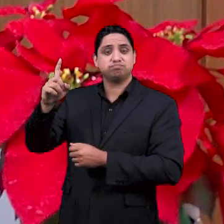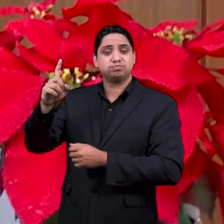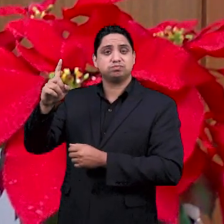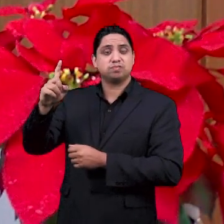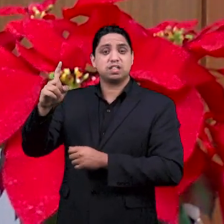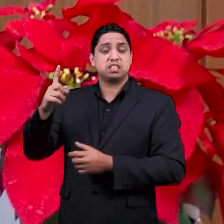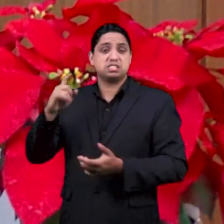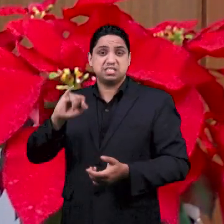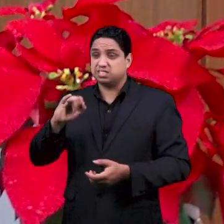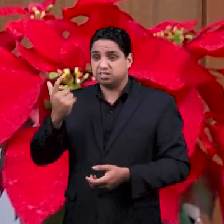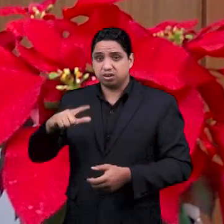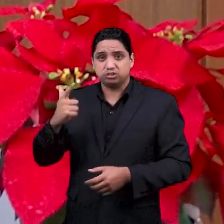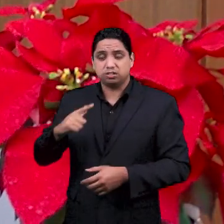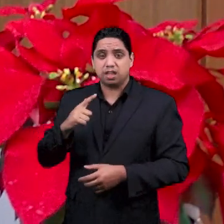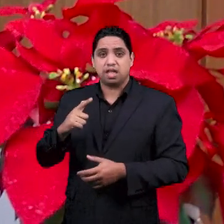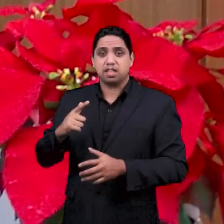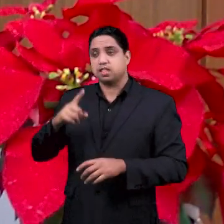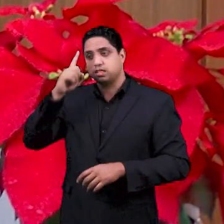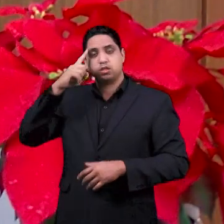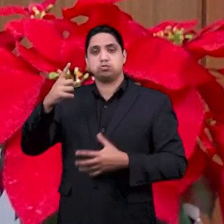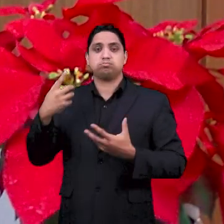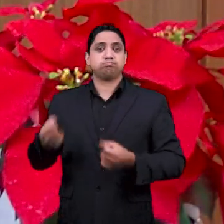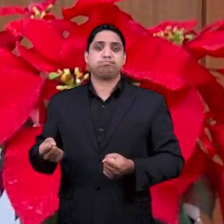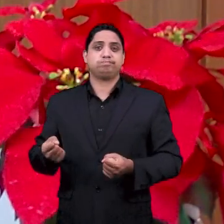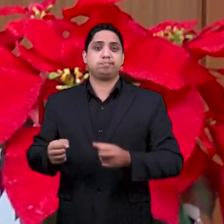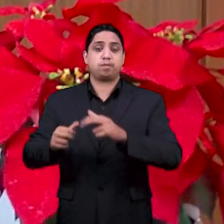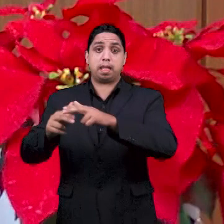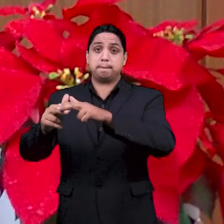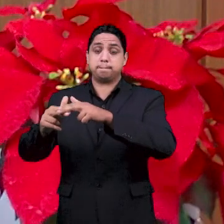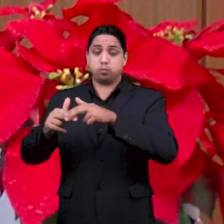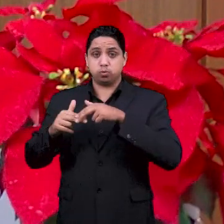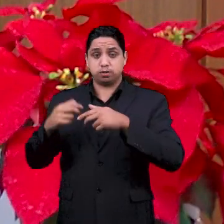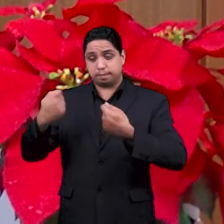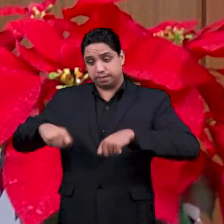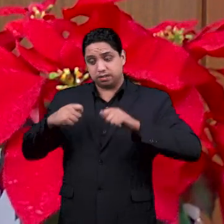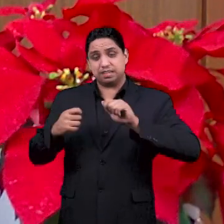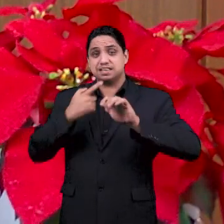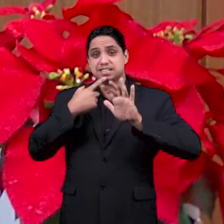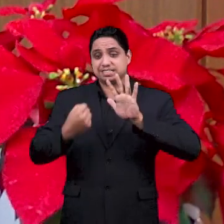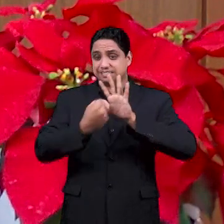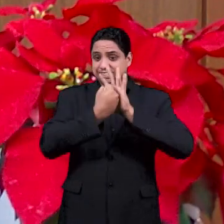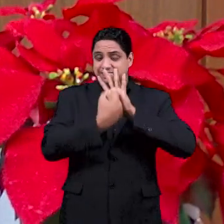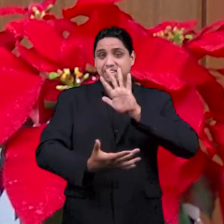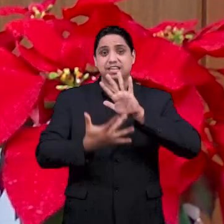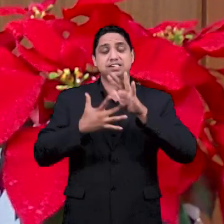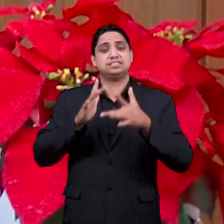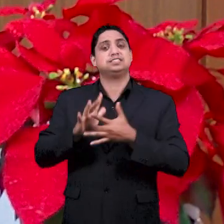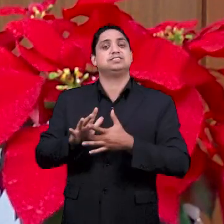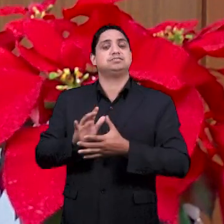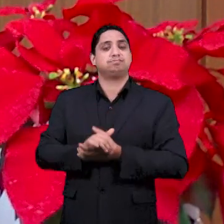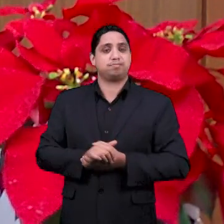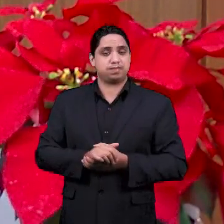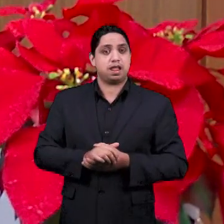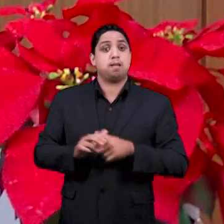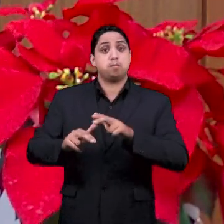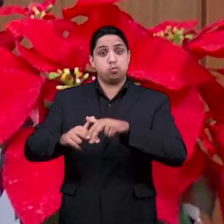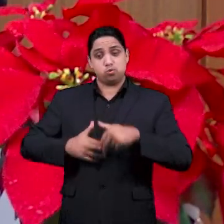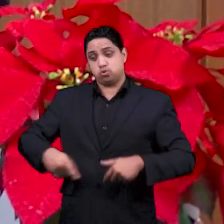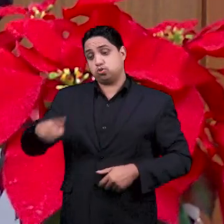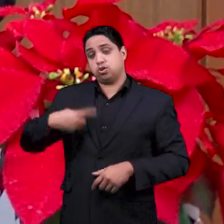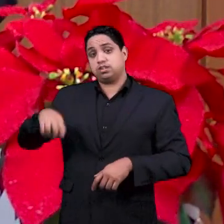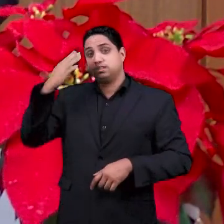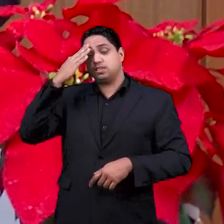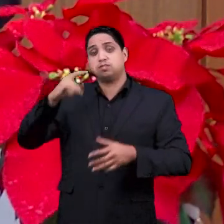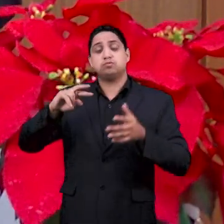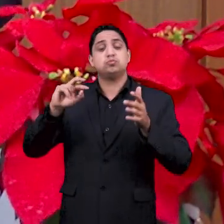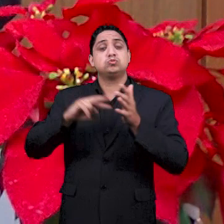и связь с его подобным, она аннулируется в пророческом аспекте. И теперь мы понимаем, что